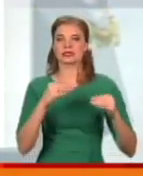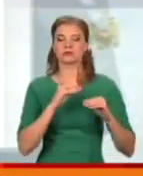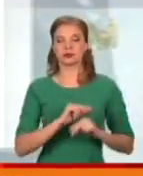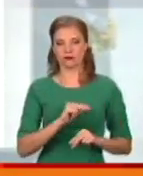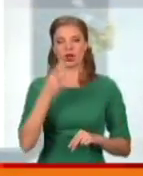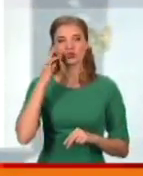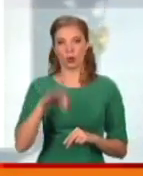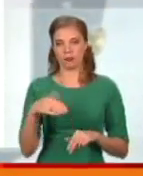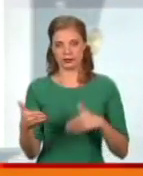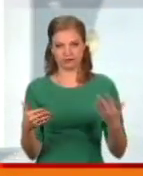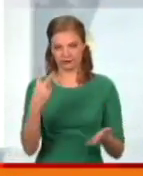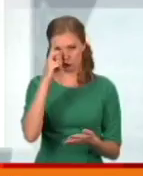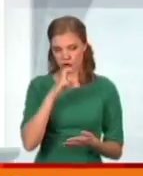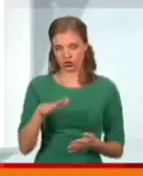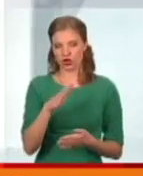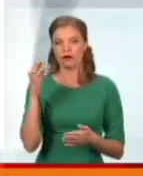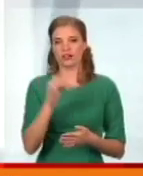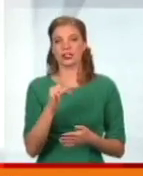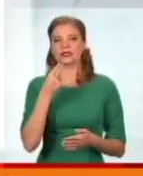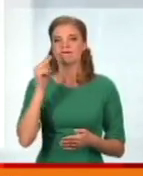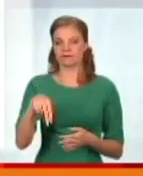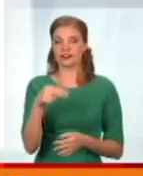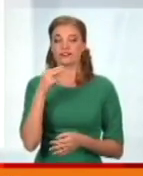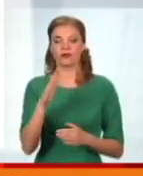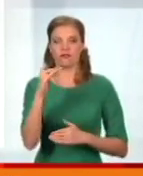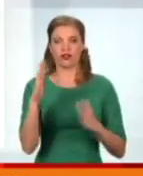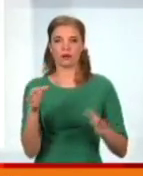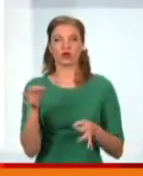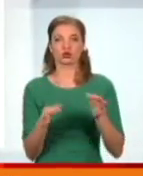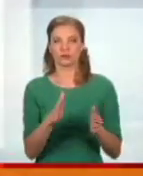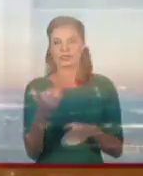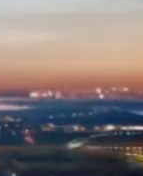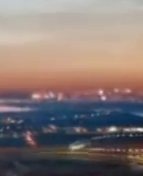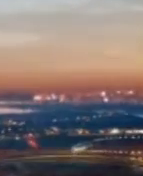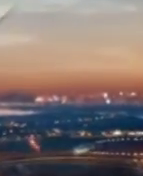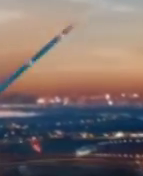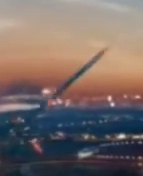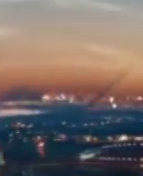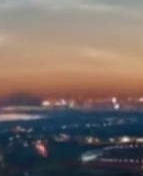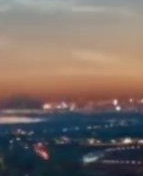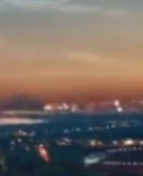компетентних органів обох держав та переслідування і засудження винних у рамках судової системи Нідерландів.